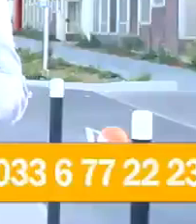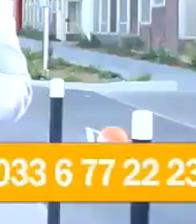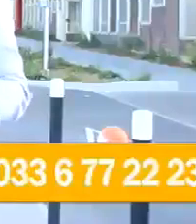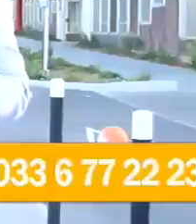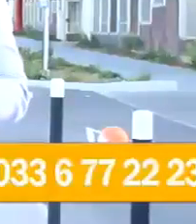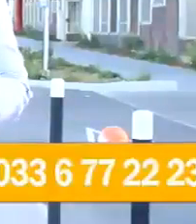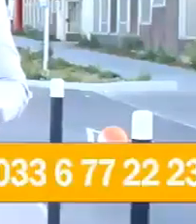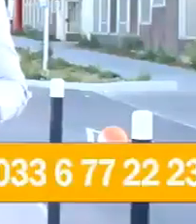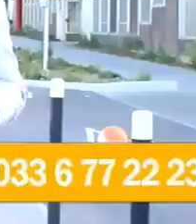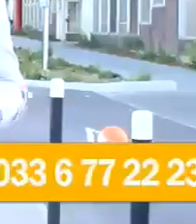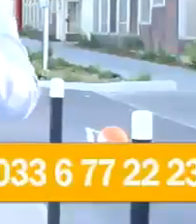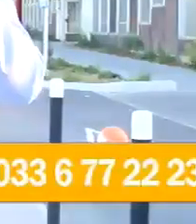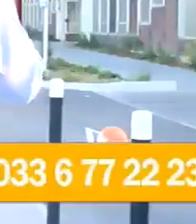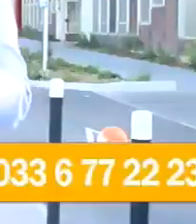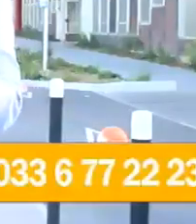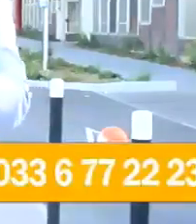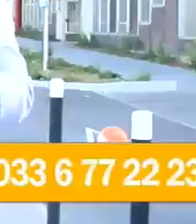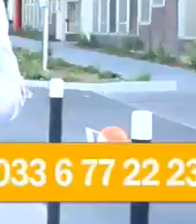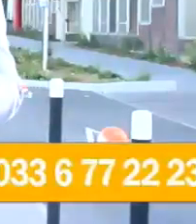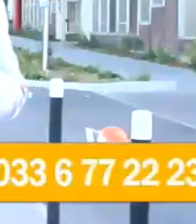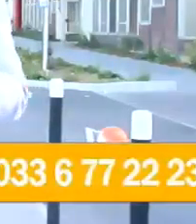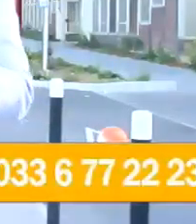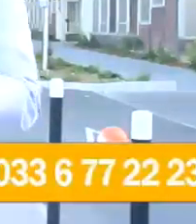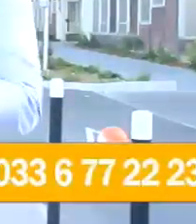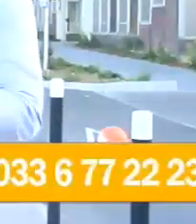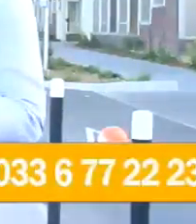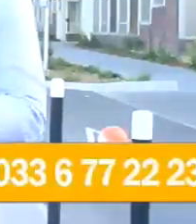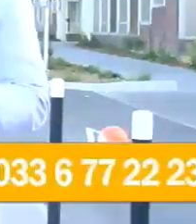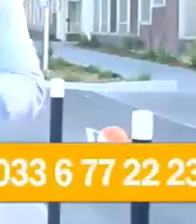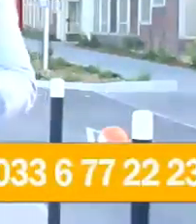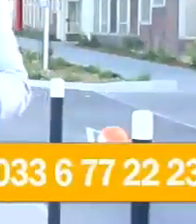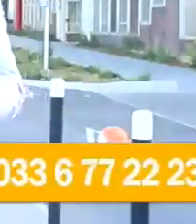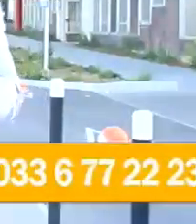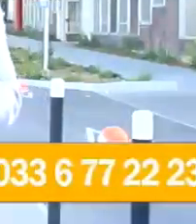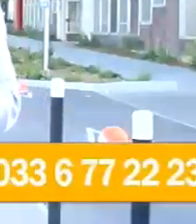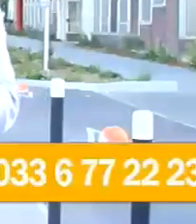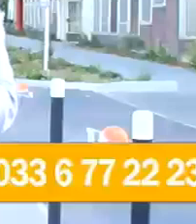Boya, Bokoto, na Adi Loba TV. Aïe!